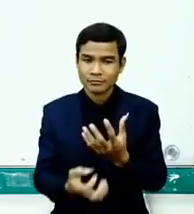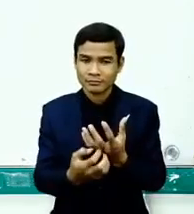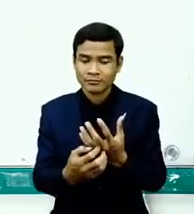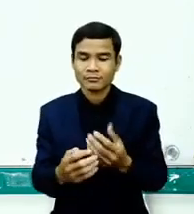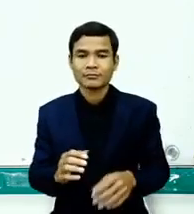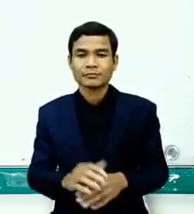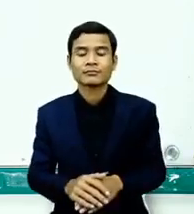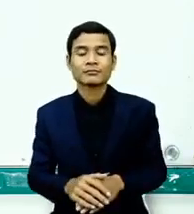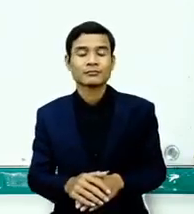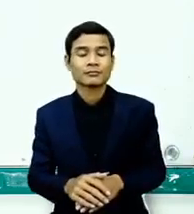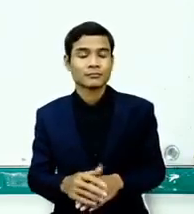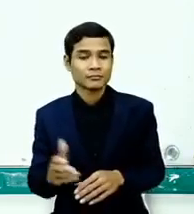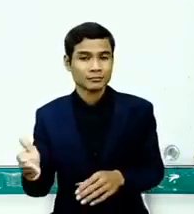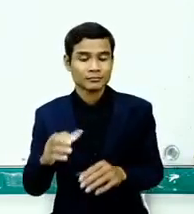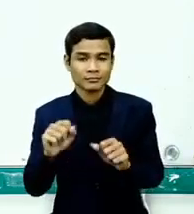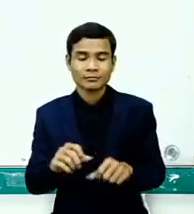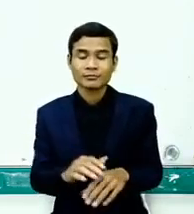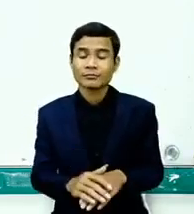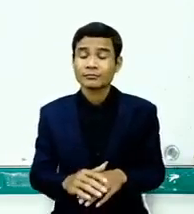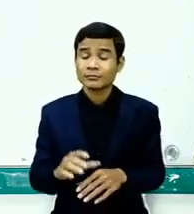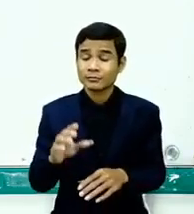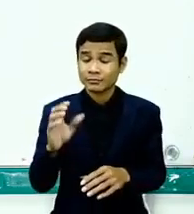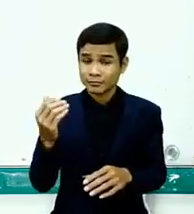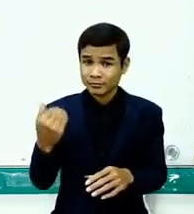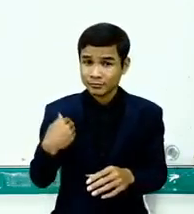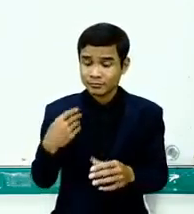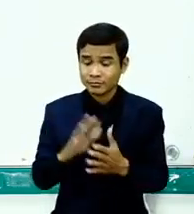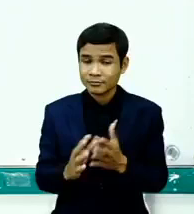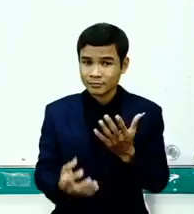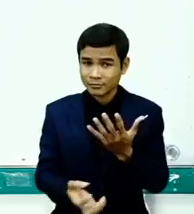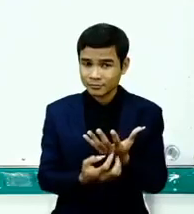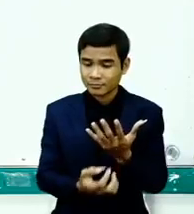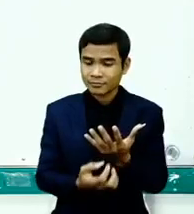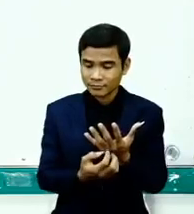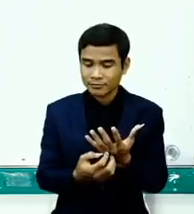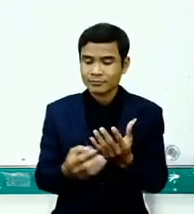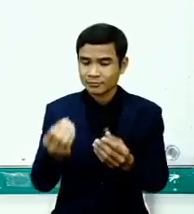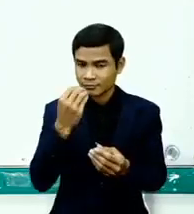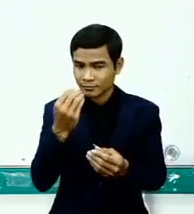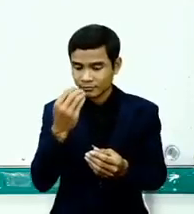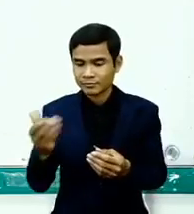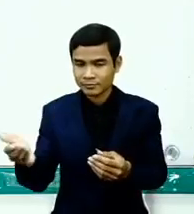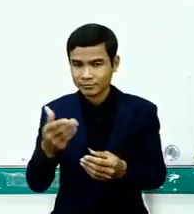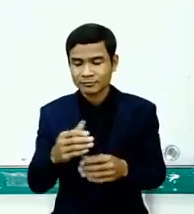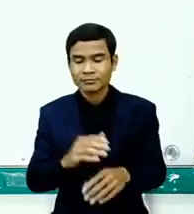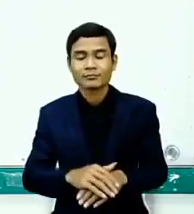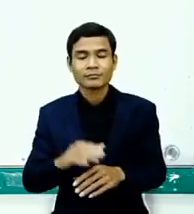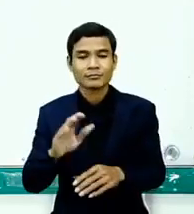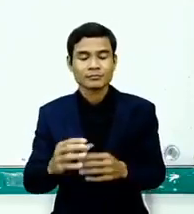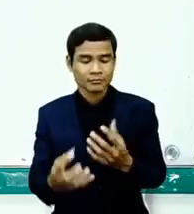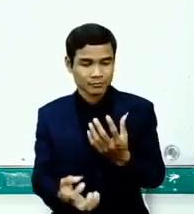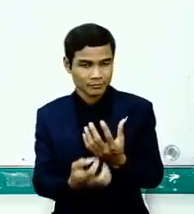ដាចាអញ្ចឹងផោកដានេះមានន័យថាយើងយកមកធ្វើម្ហូបញ៉ាំណាកូនណាចាយក